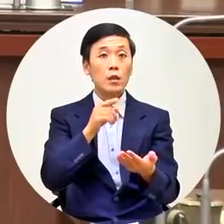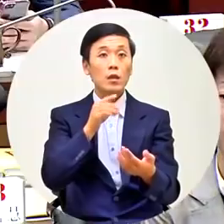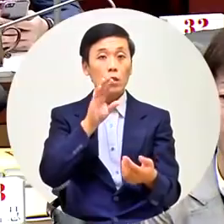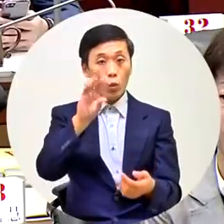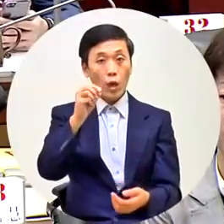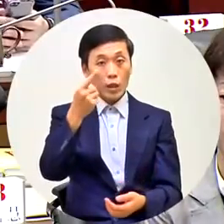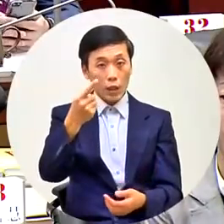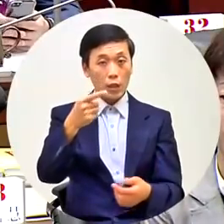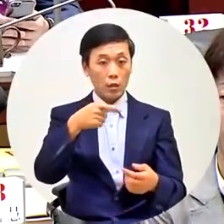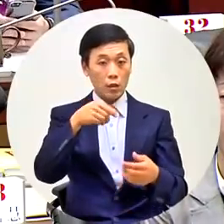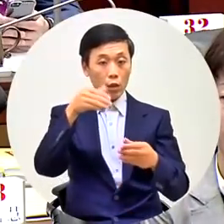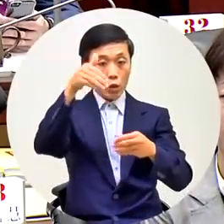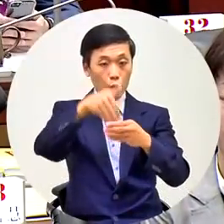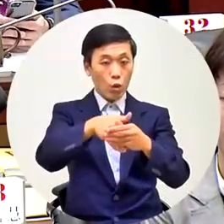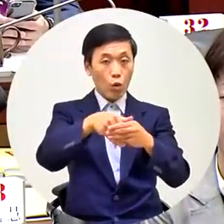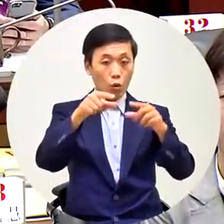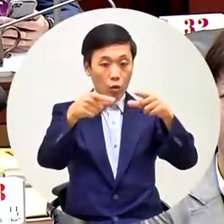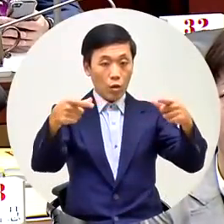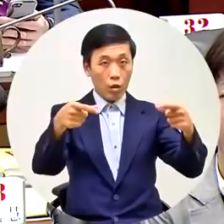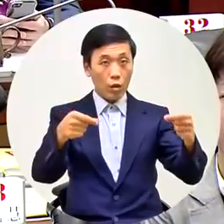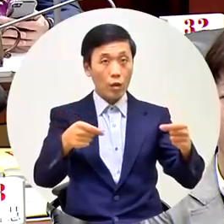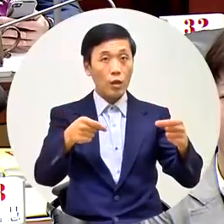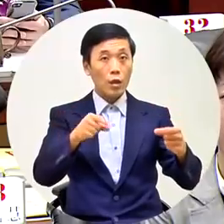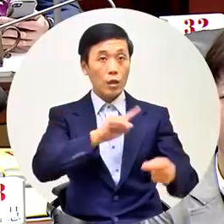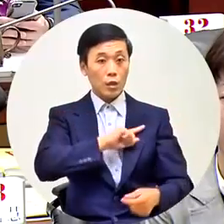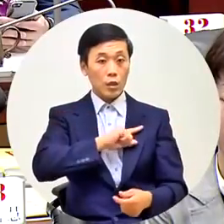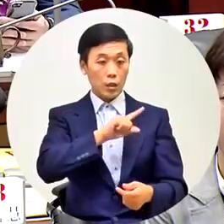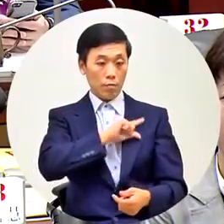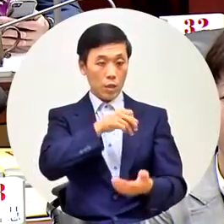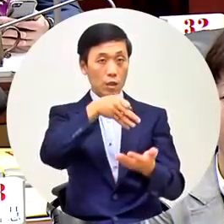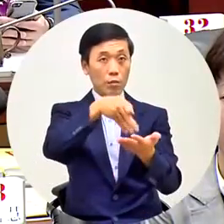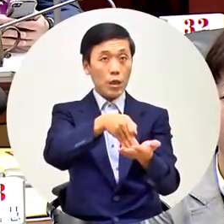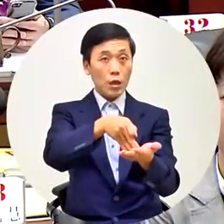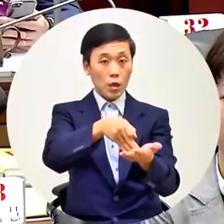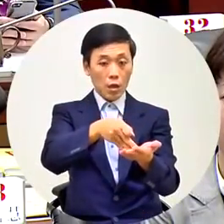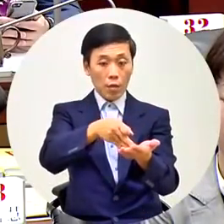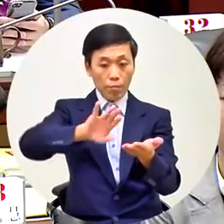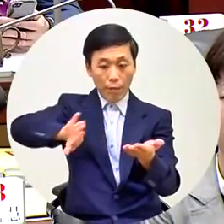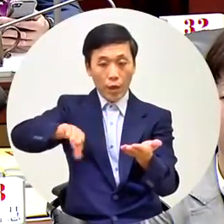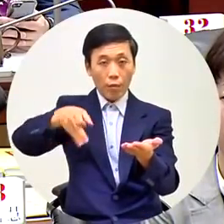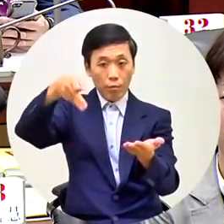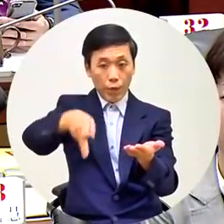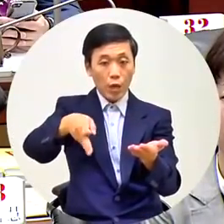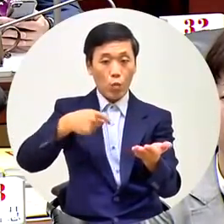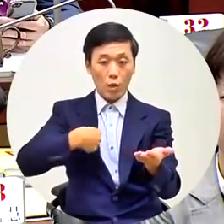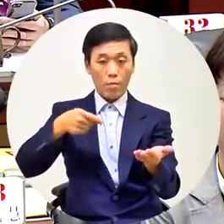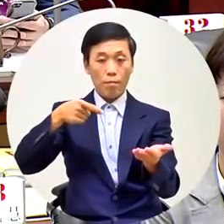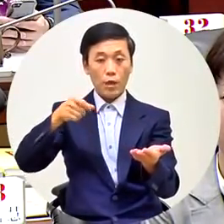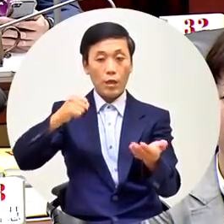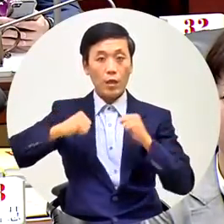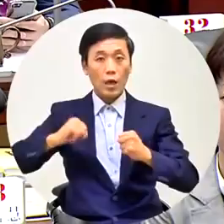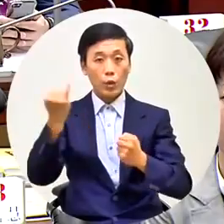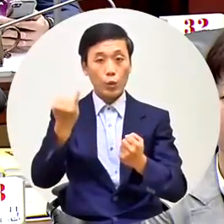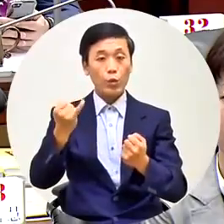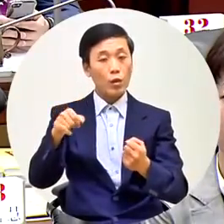己的名字印好的自己的名字旁边又签康玉成，这样算不算无效票？ 我认为